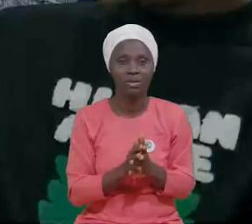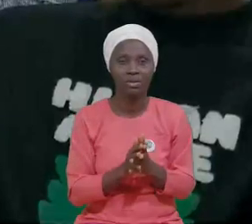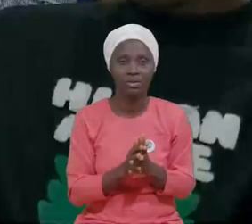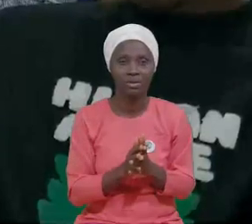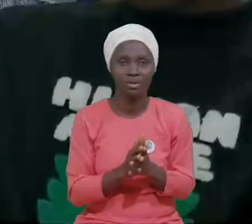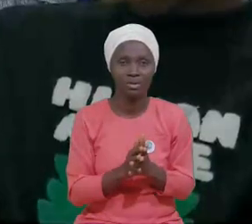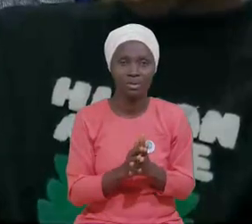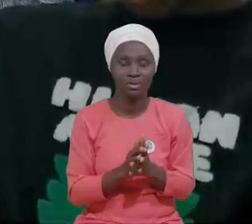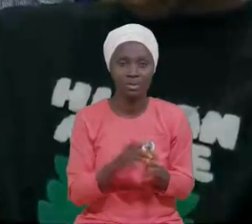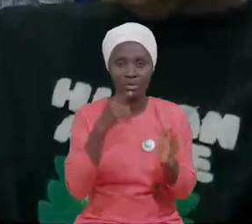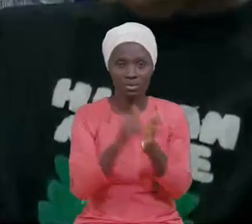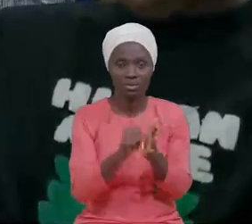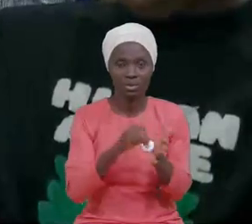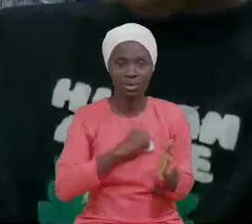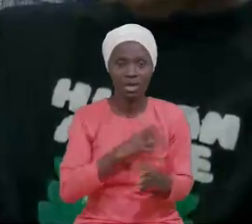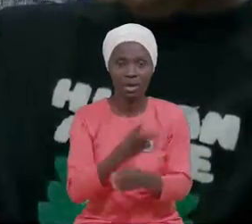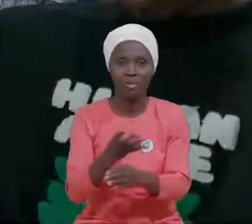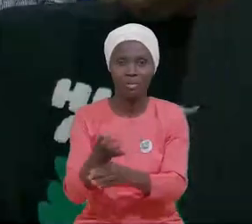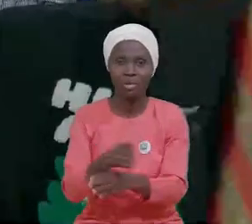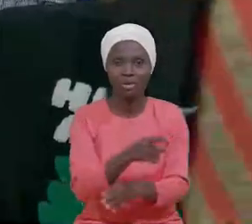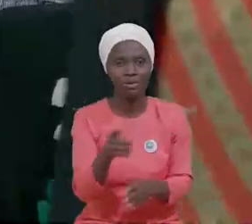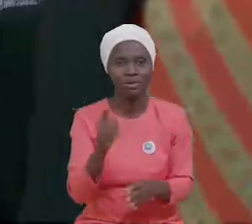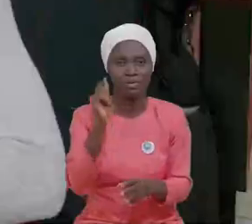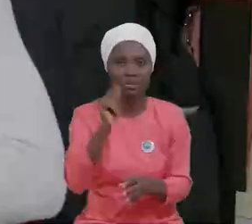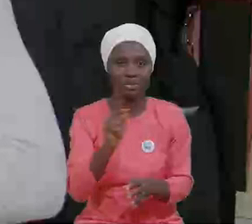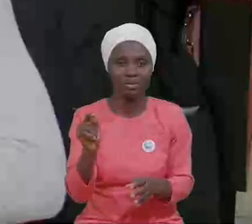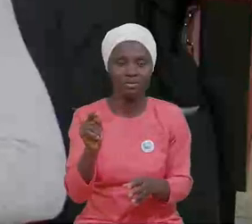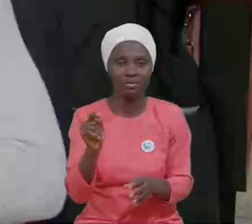1. Je vous exhorte donc, frères,